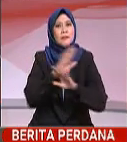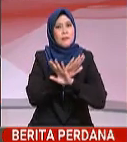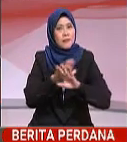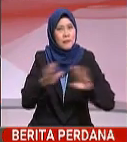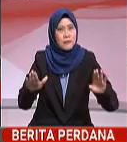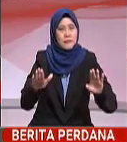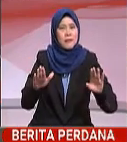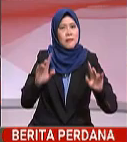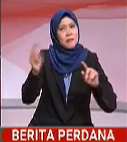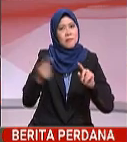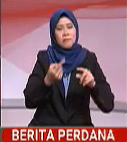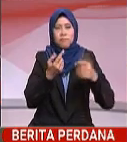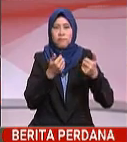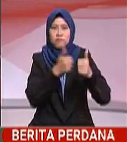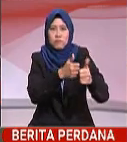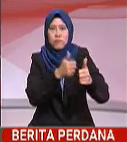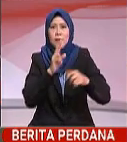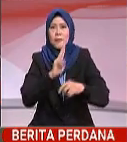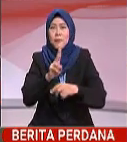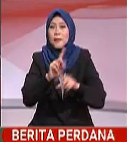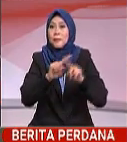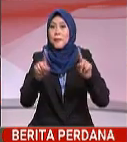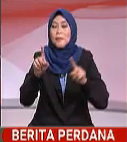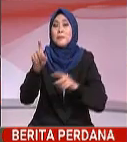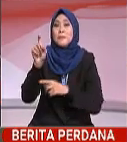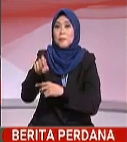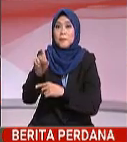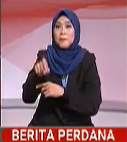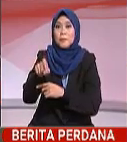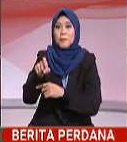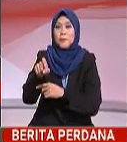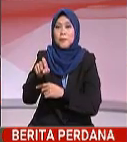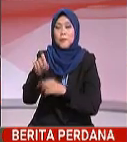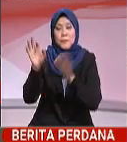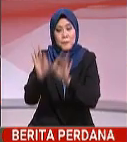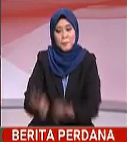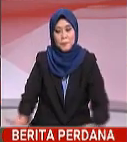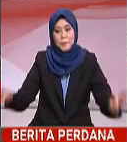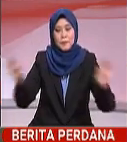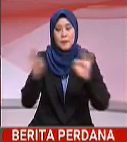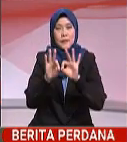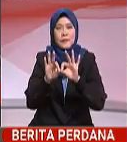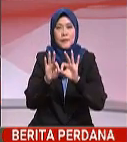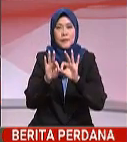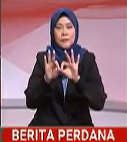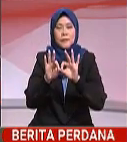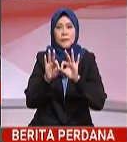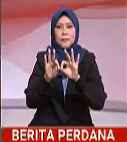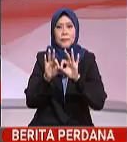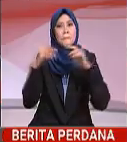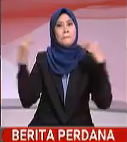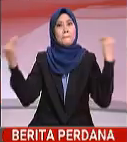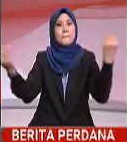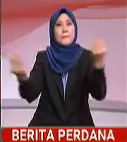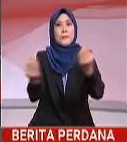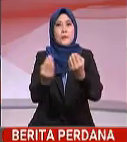bersandar kepada agama semata-mata. Kita terpaksa mementingkan keutamaan